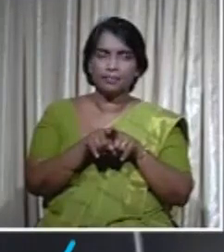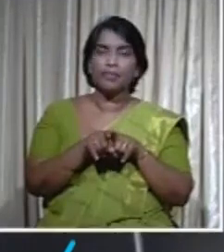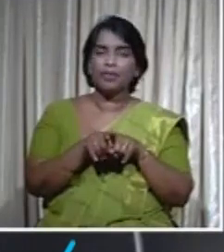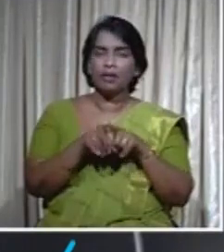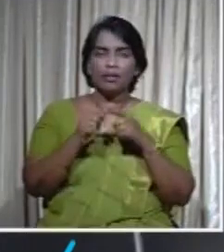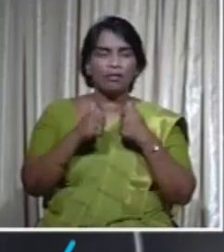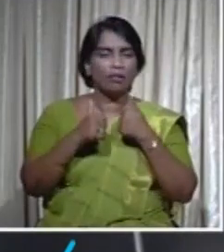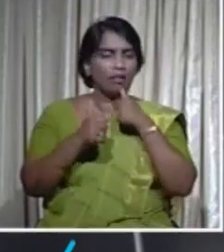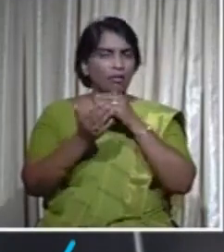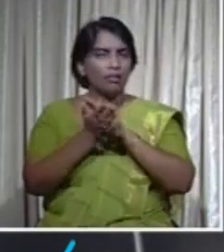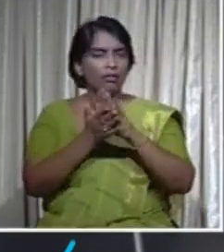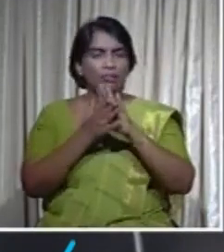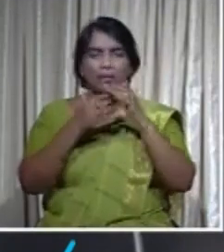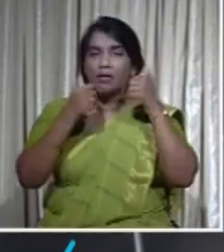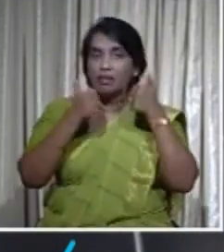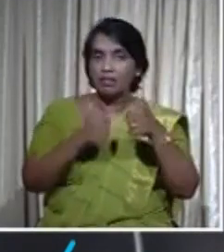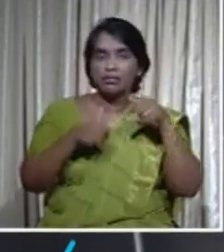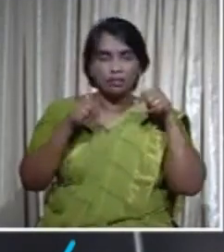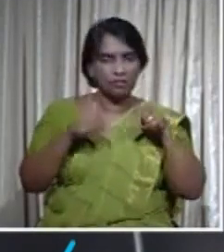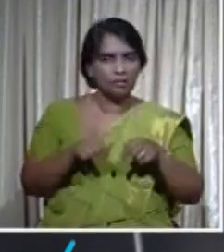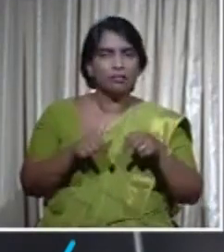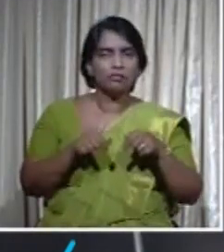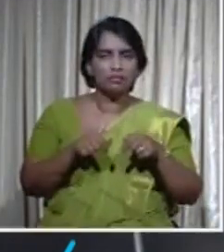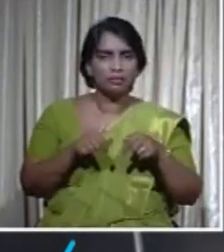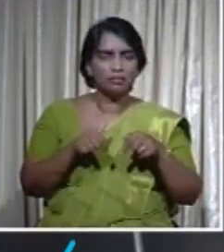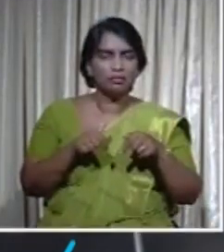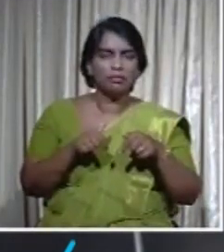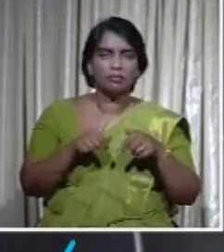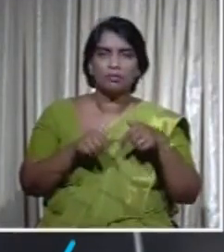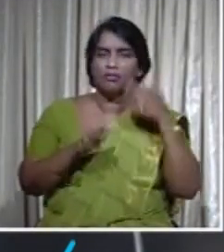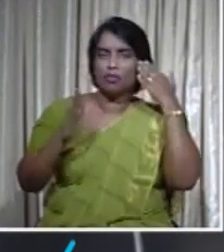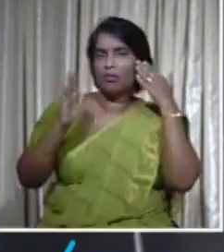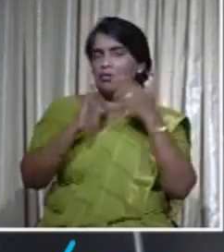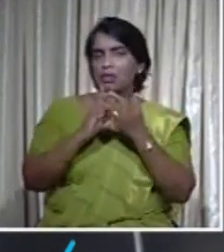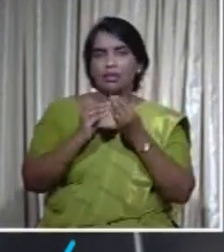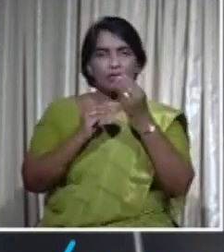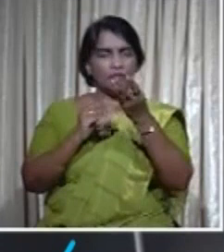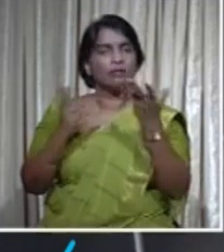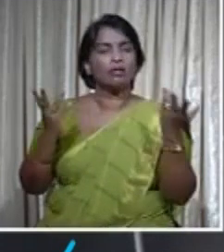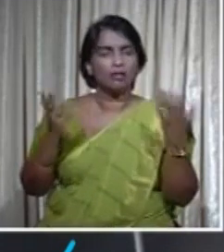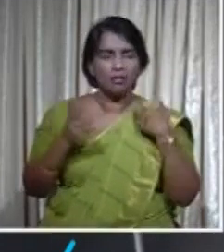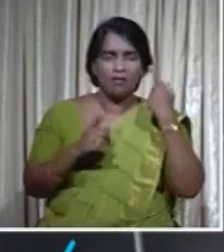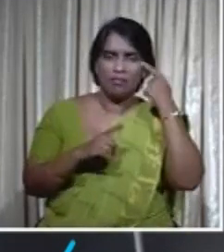முன்னேற்றகரமான செயல்பாட்டை அது கொள்ளவில்லை என்பதென்ற குற்றச்சாட்டை நான்